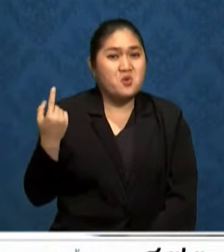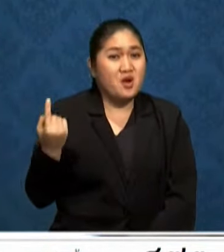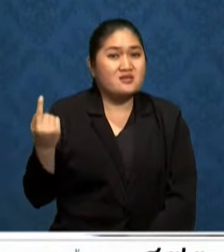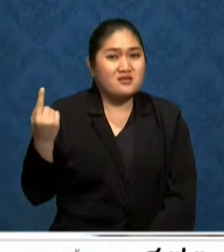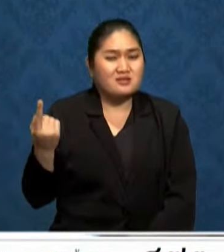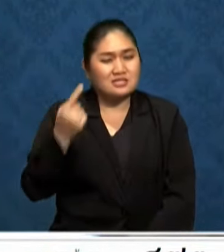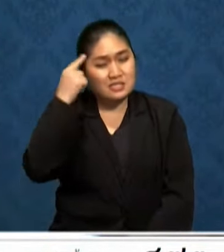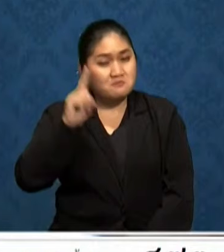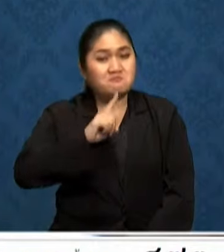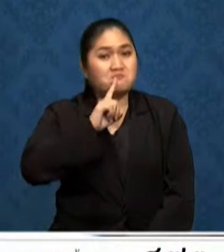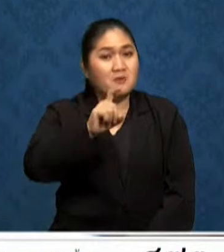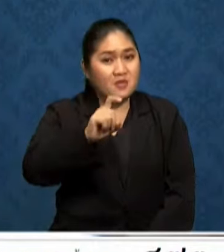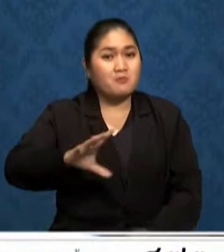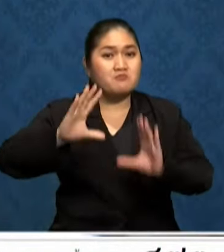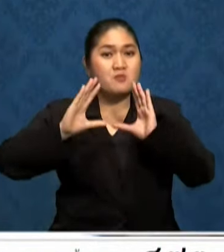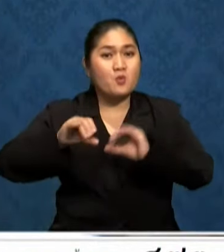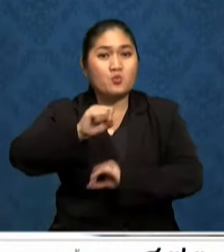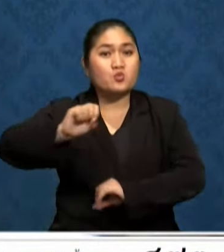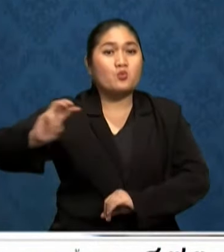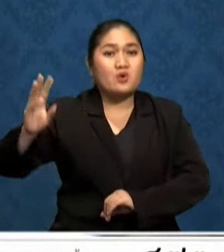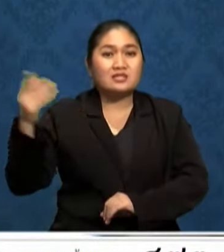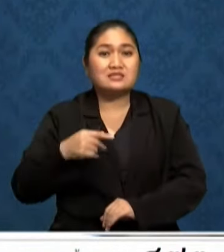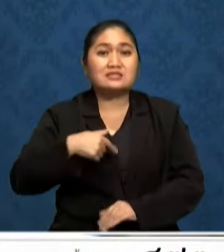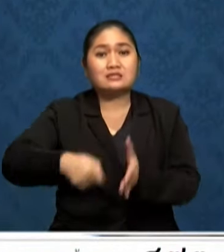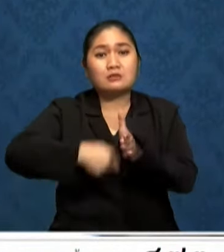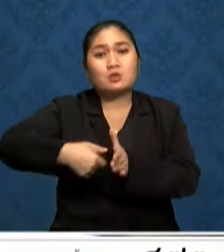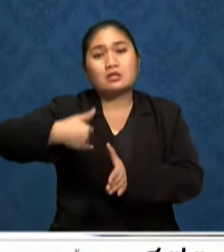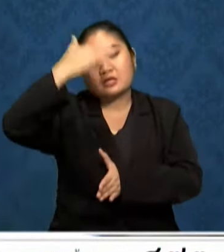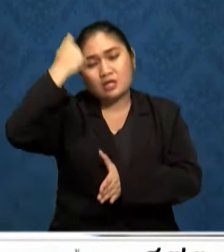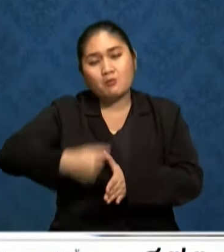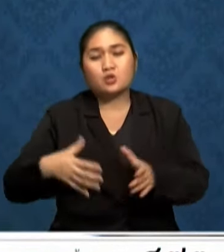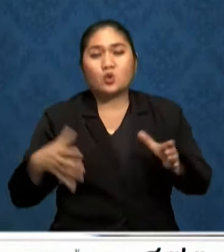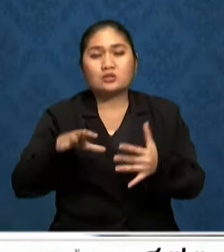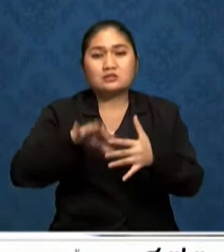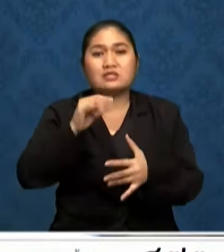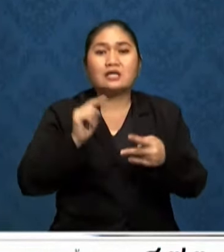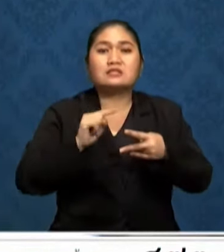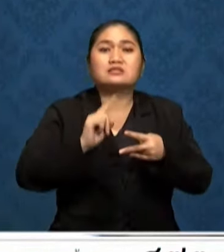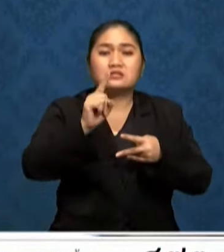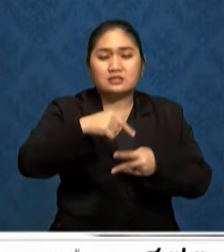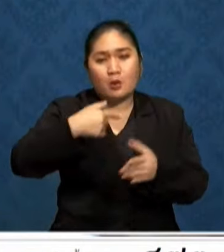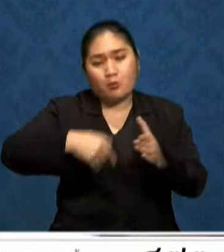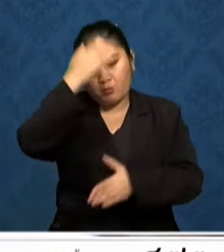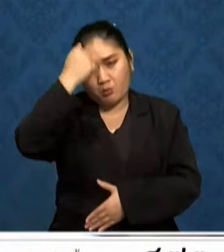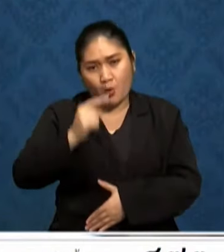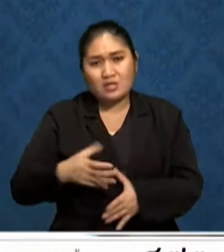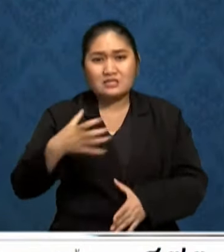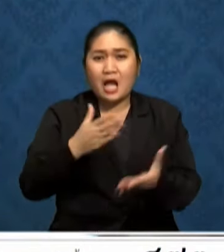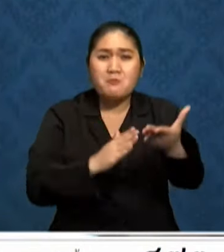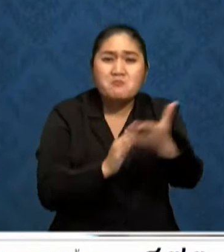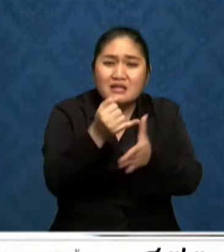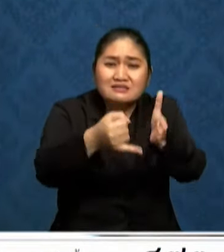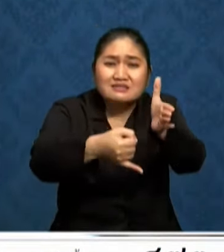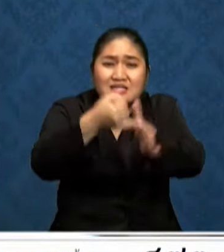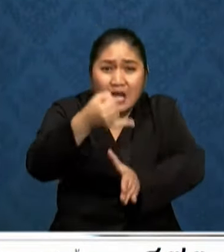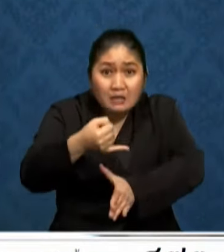ำถามในการปชมบุธธสภาว่าเหตุผลที่พเราเสนอใหหนมาใช้เกน เสียงขางมาก 1 ชนนั้นเป็นเพระเราอยากใหประชามติผ่านได้ง่ายขึ